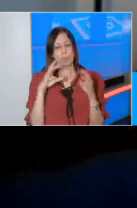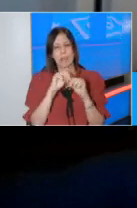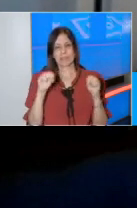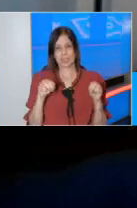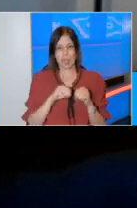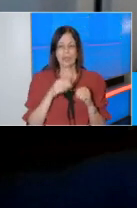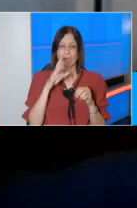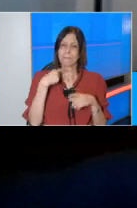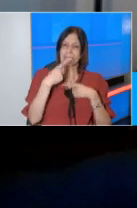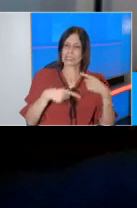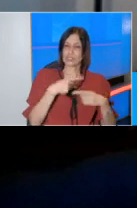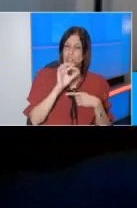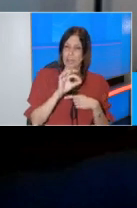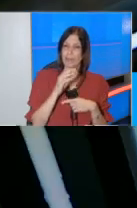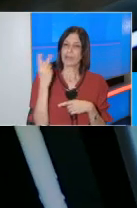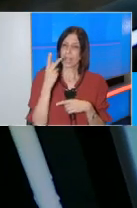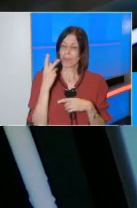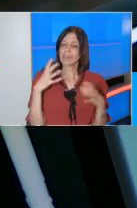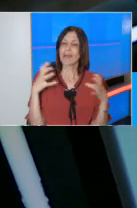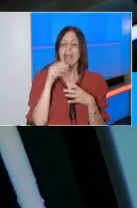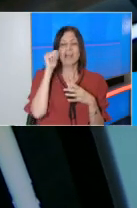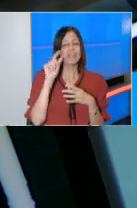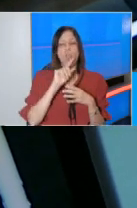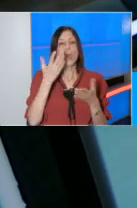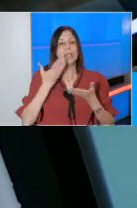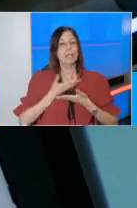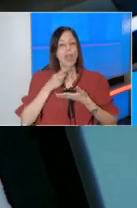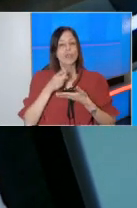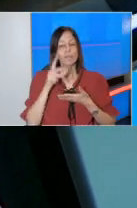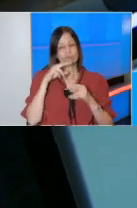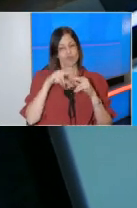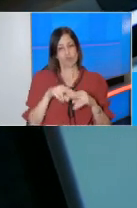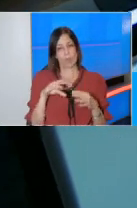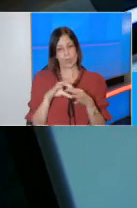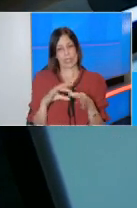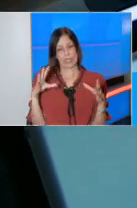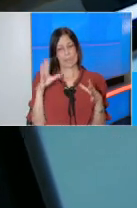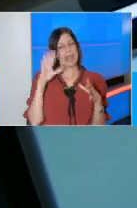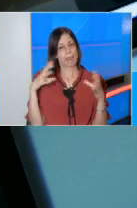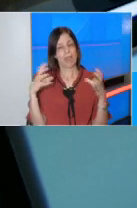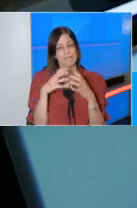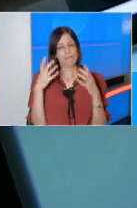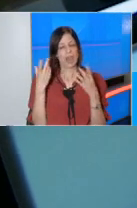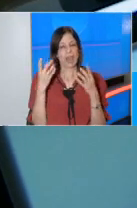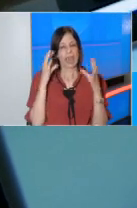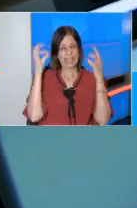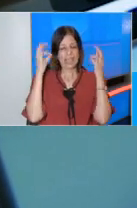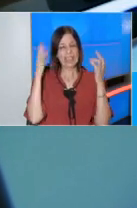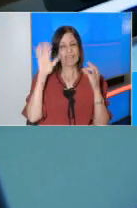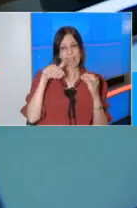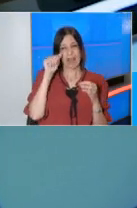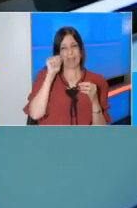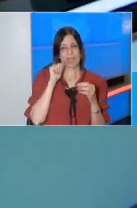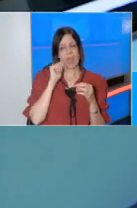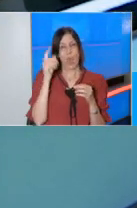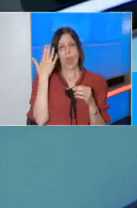שלהם, וכמובן החברה הלבנה לא קיבלה אותם, אז הם נשארו מנותקים, גם החברה האינדיאנית וגם החברה הלבנה, לא היה